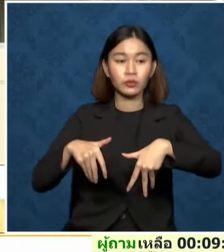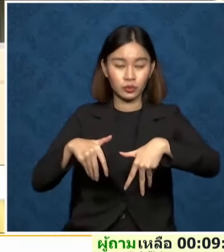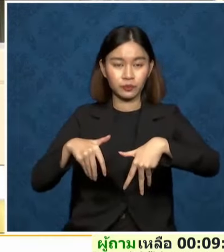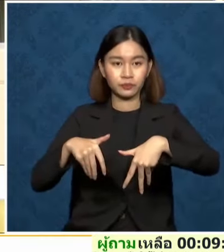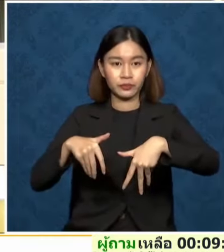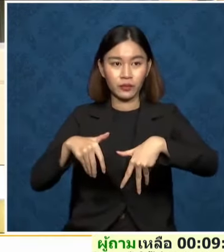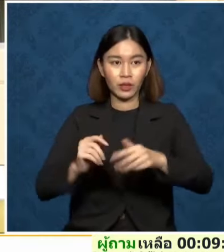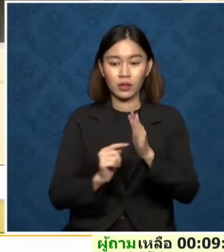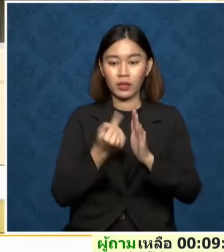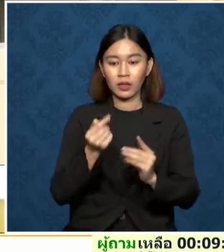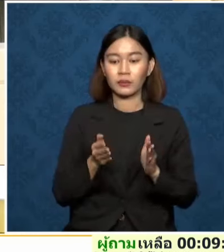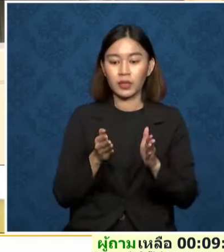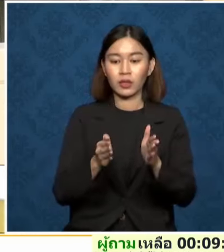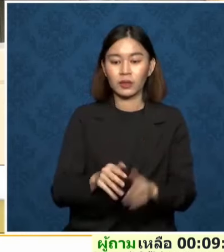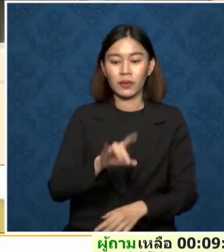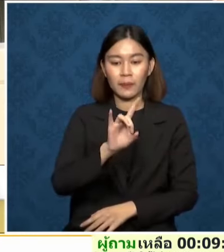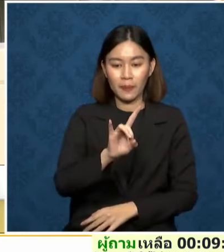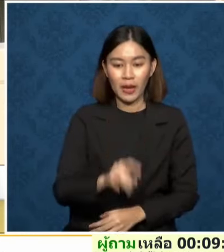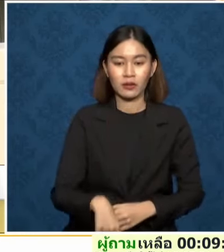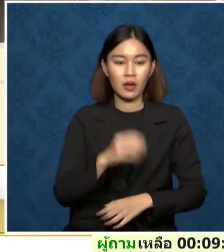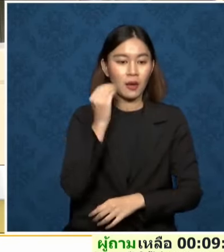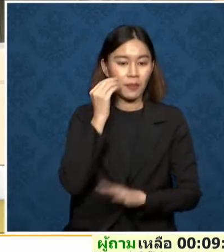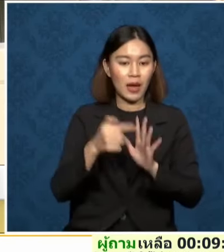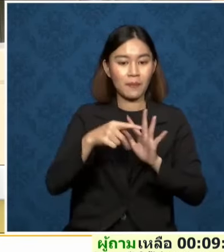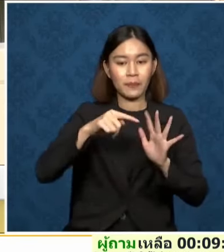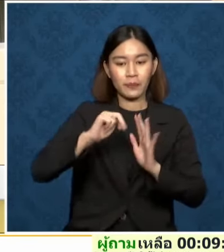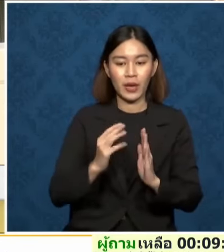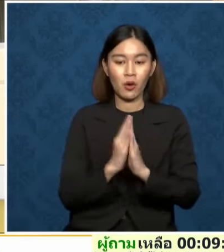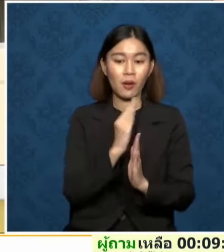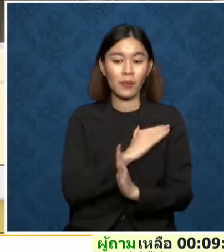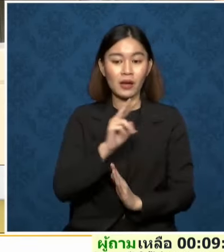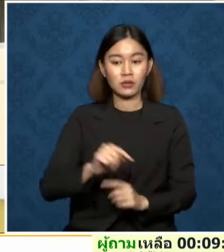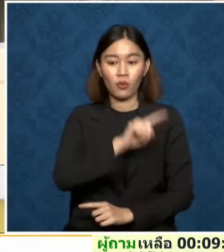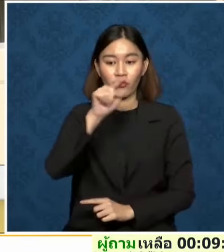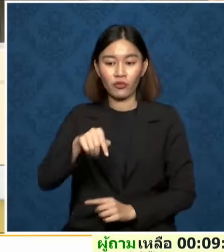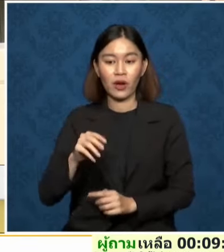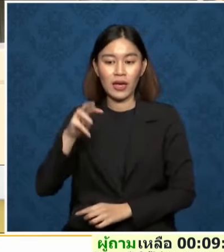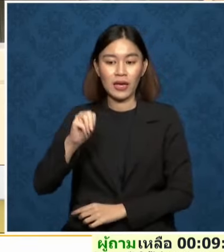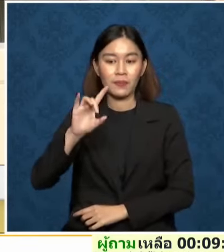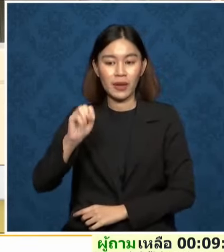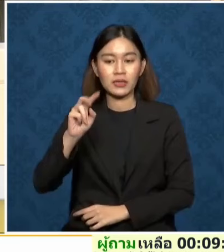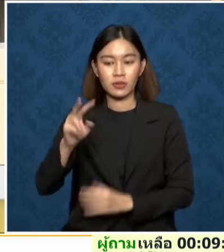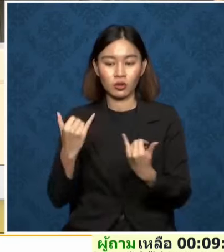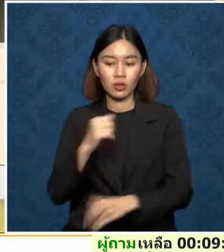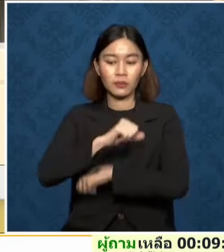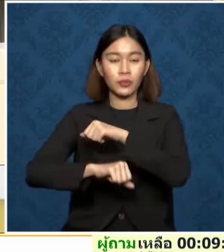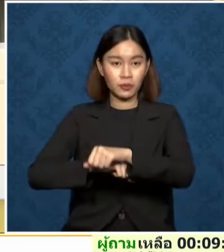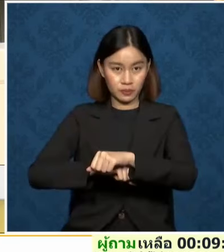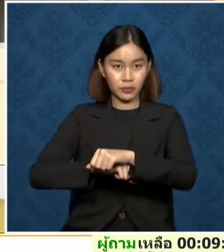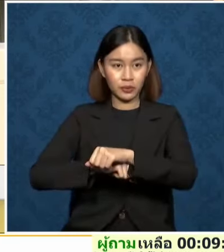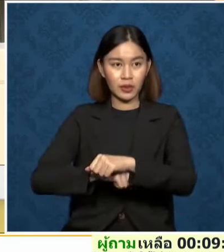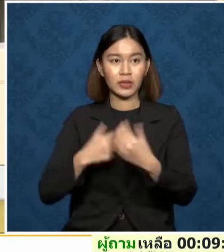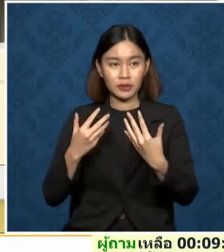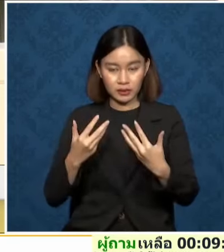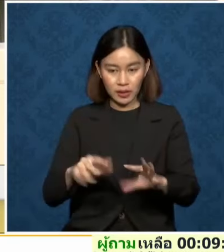ซึ่งเริมจากสาย หมายเรียก 8 บ้านแพ้วลัม 2 ต่อเนื่องไปที่ M82 อยู่ใระหวางก่อสร้างแล้วก